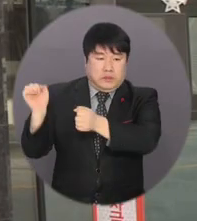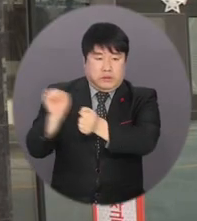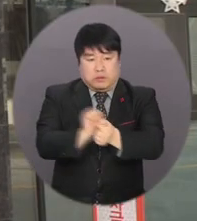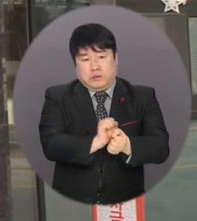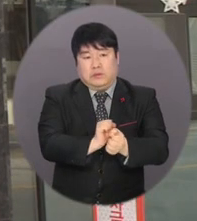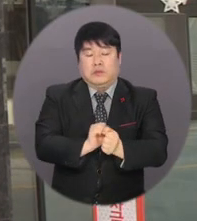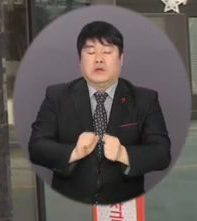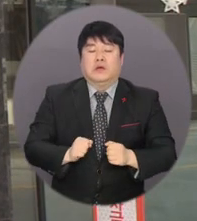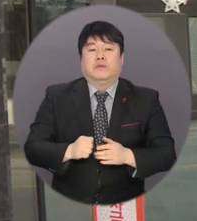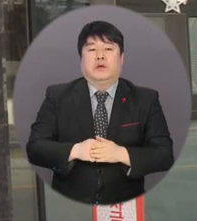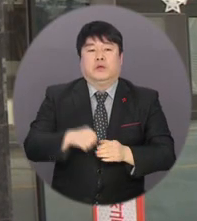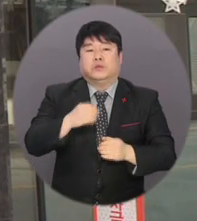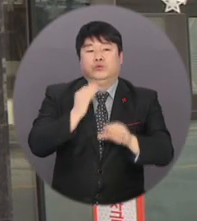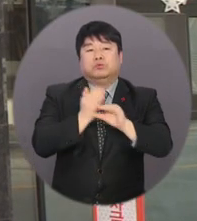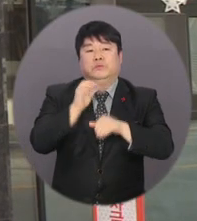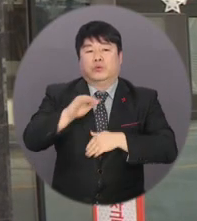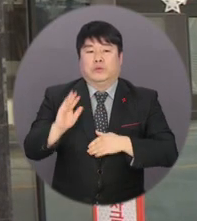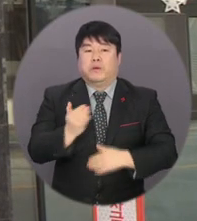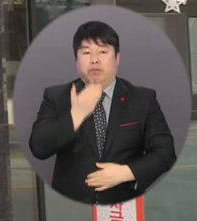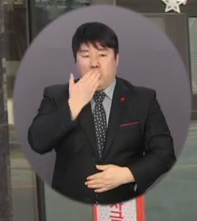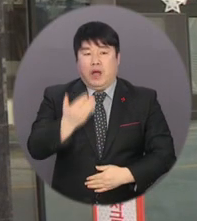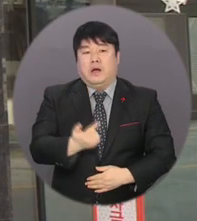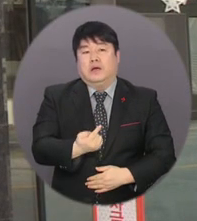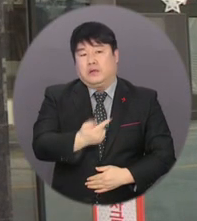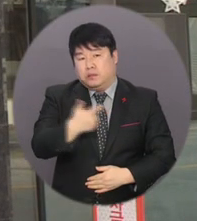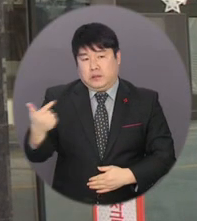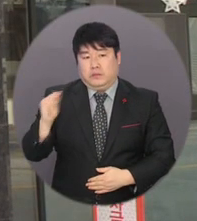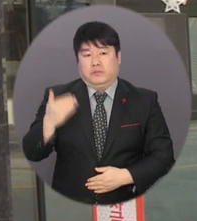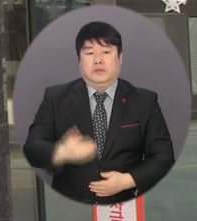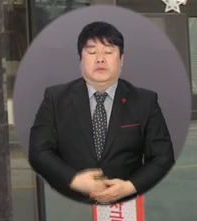1관 일일 가능성이 커졌습니다 mbc 뉴스 이게 상입니다